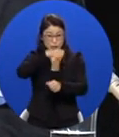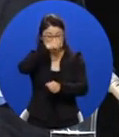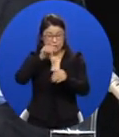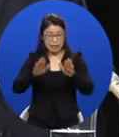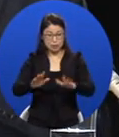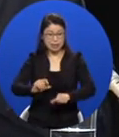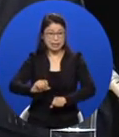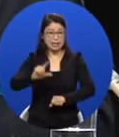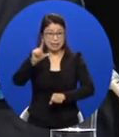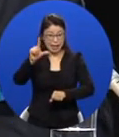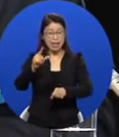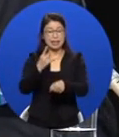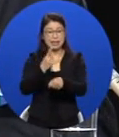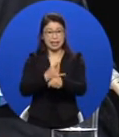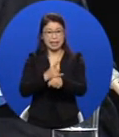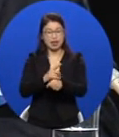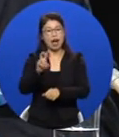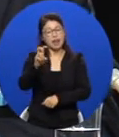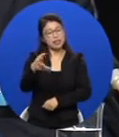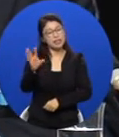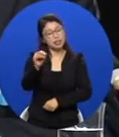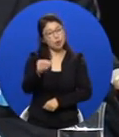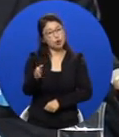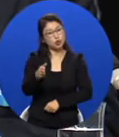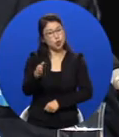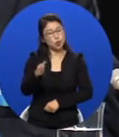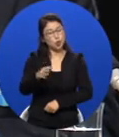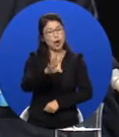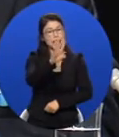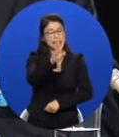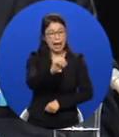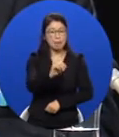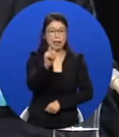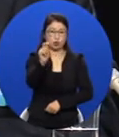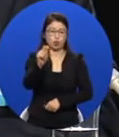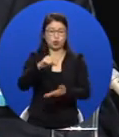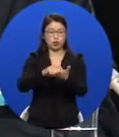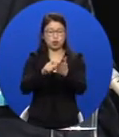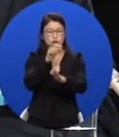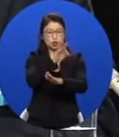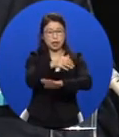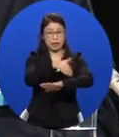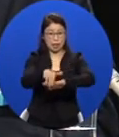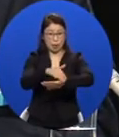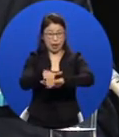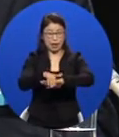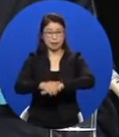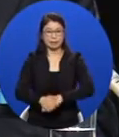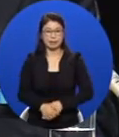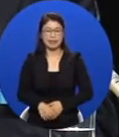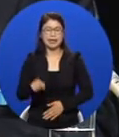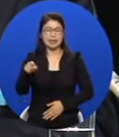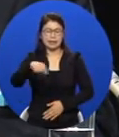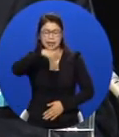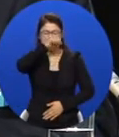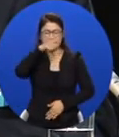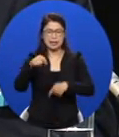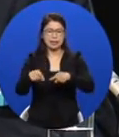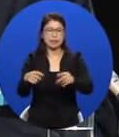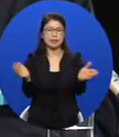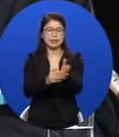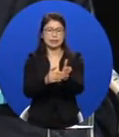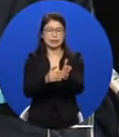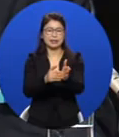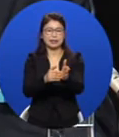됐죠. 그래서 한 20억 정도 되나요? 4만 톤 정도 수매 계획을 가졌습니다. 자, 자기가 예산 심의를 네. 다 했습니다.